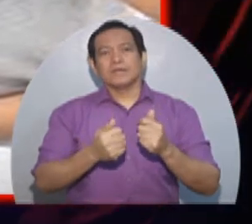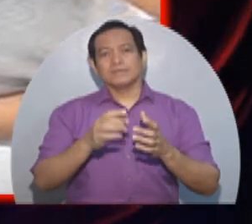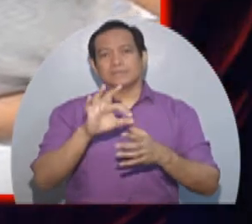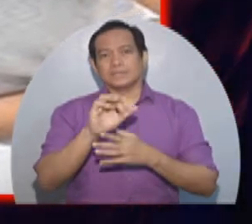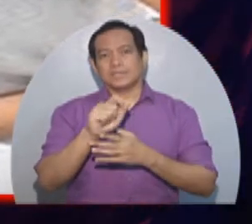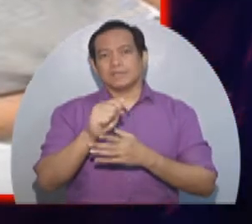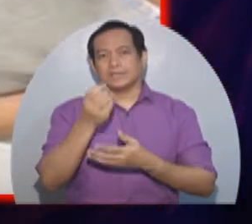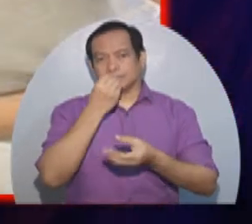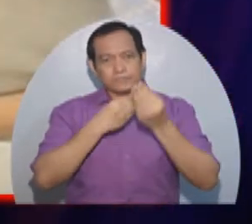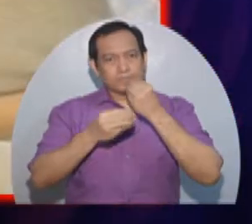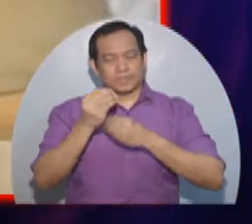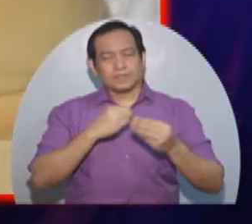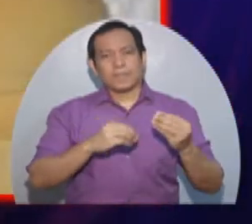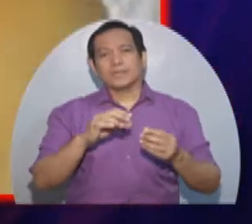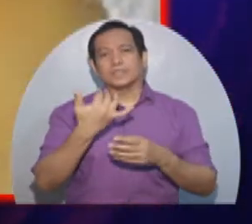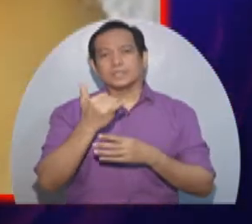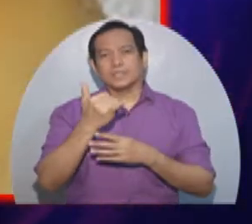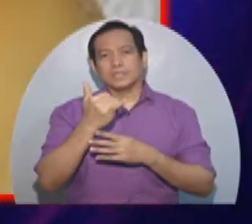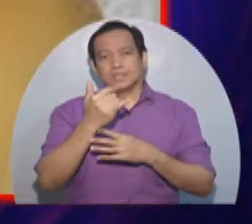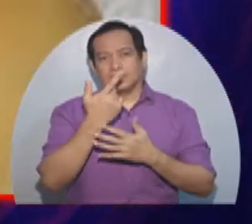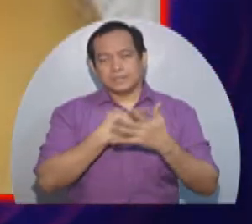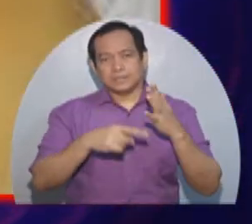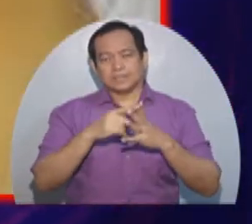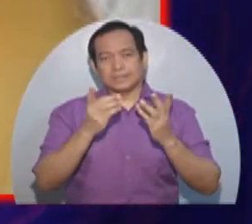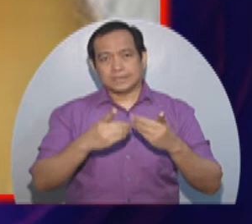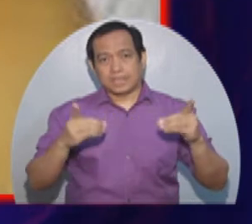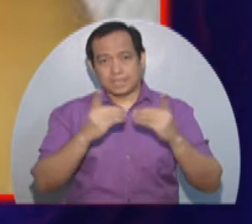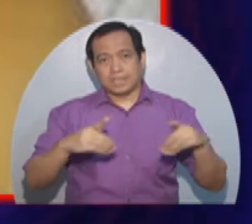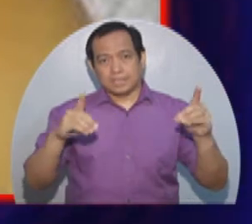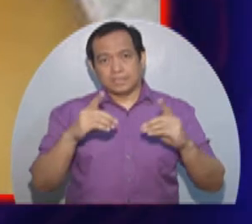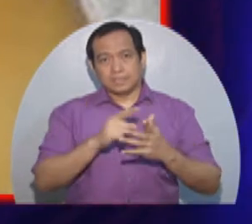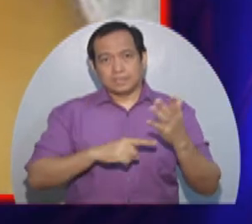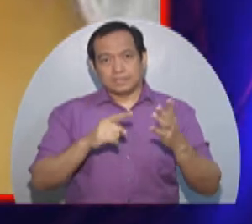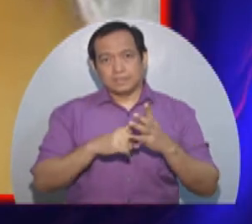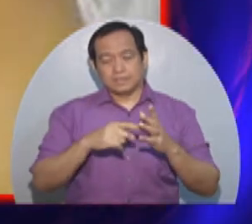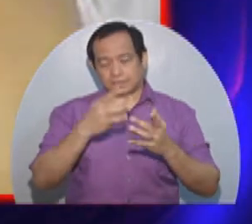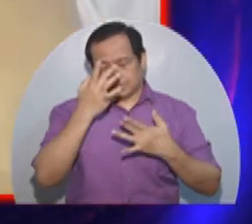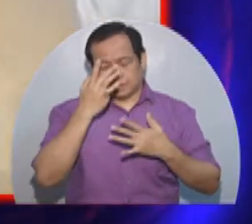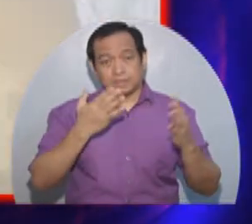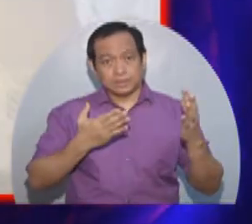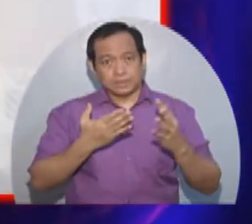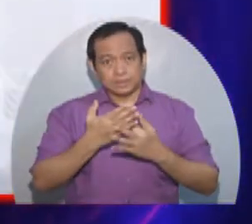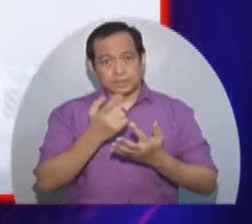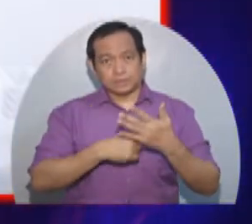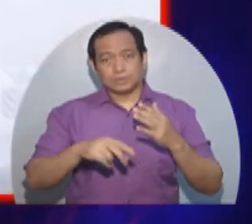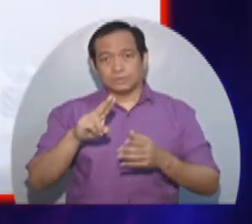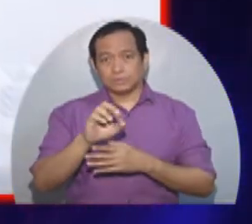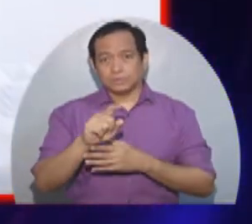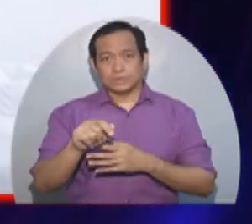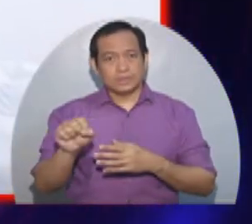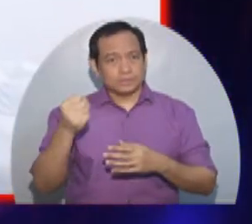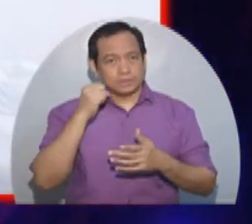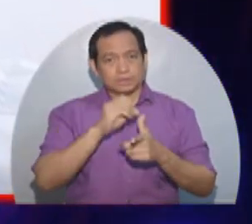sa kinakain, paninilaw o jaundice na maaring ma-diagnose ang sakit na ito sa pamamagitan din